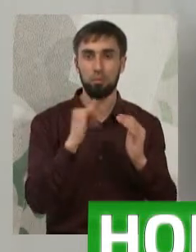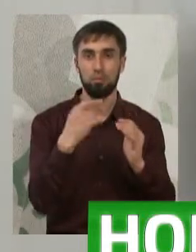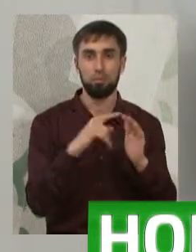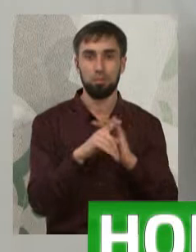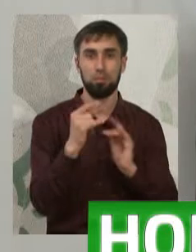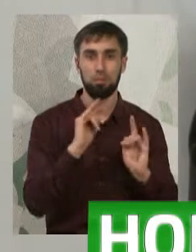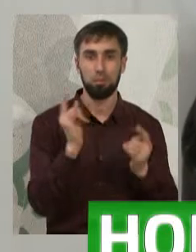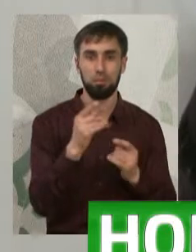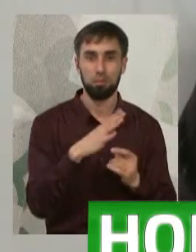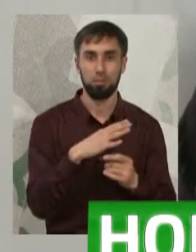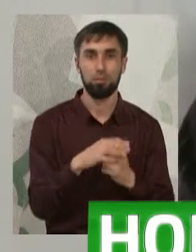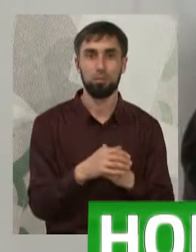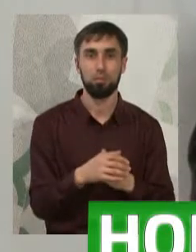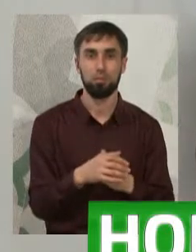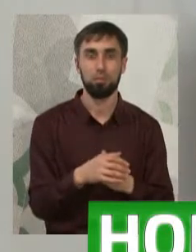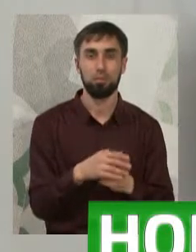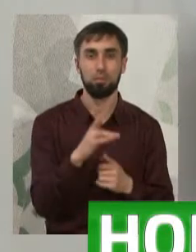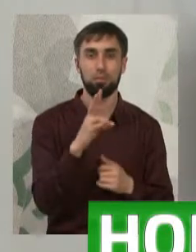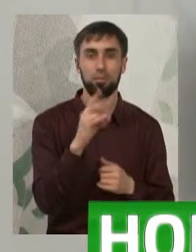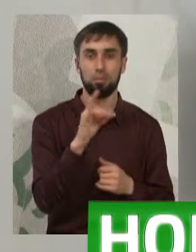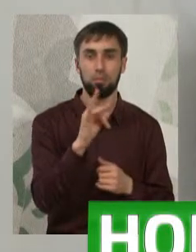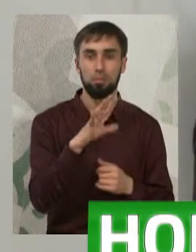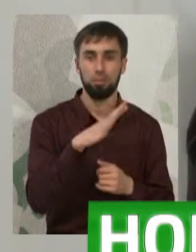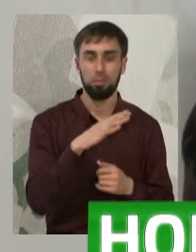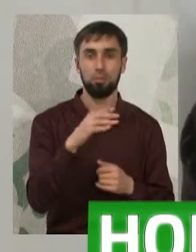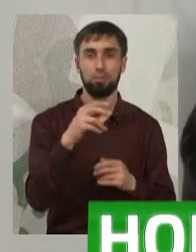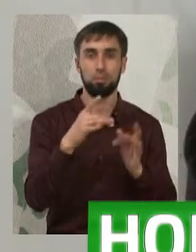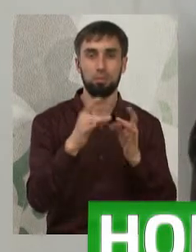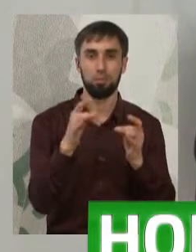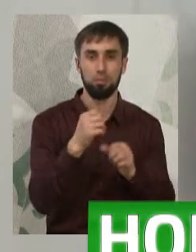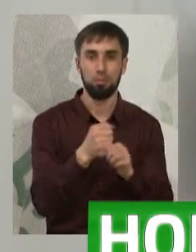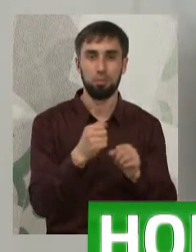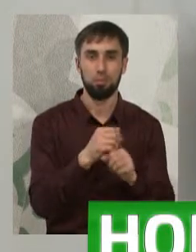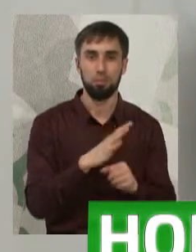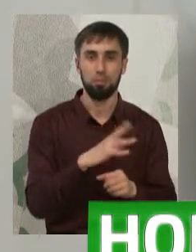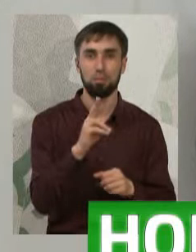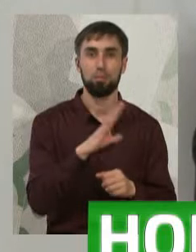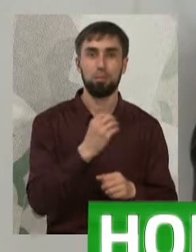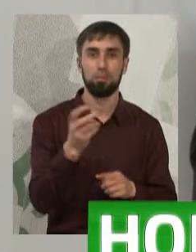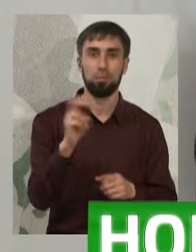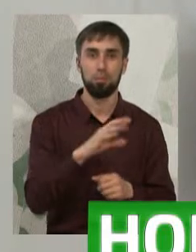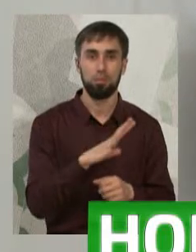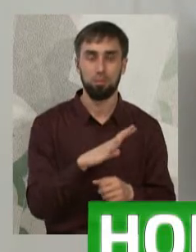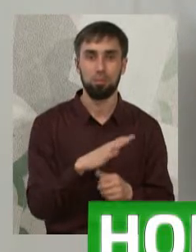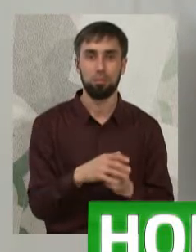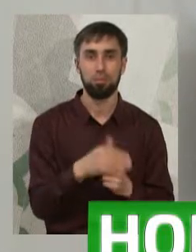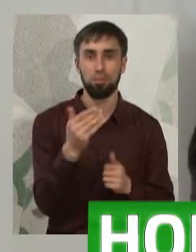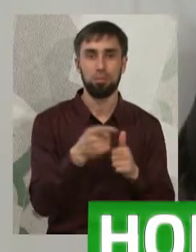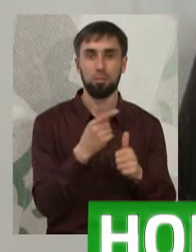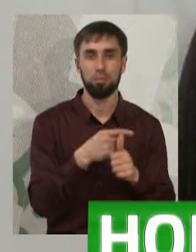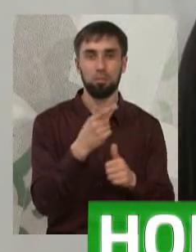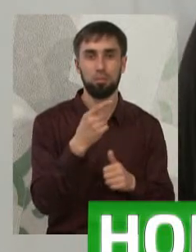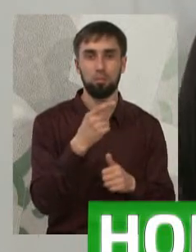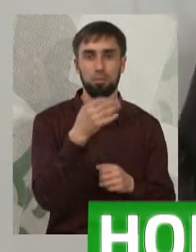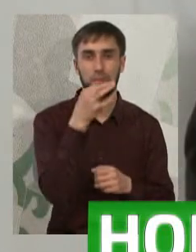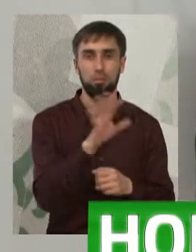Пришли ребята, насыпь сделали, электрику сделали. Кто-то еще пришел, сказал имя своего не называть,